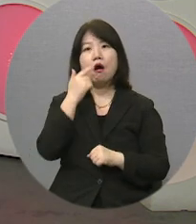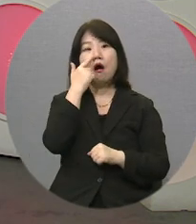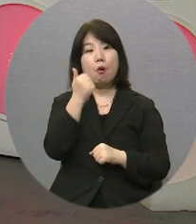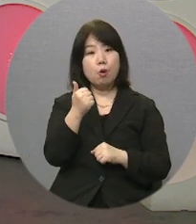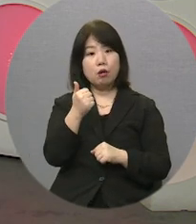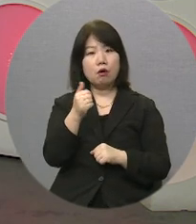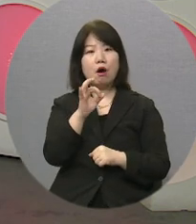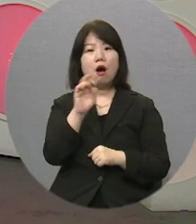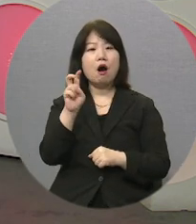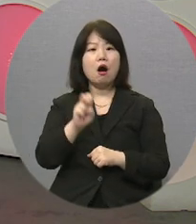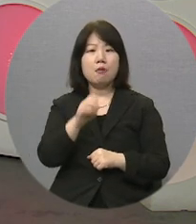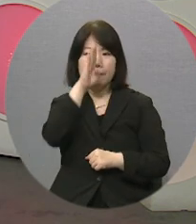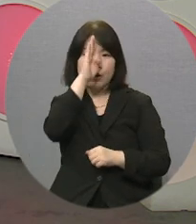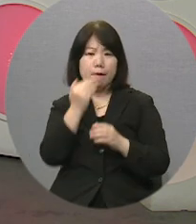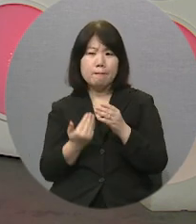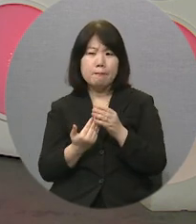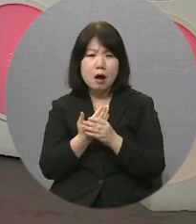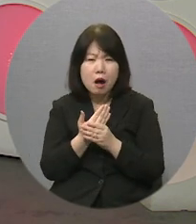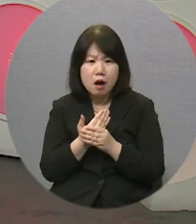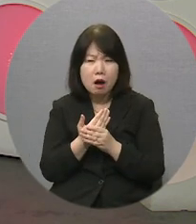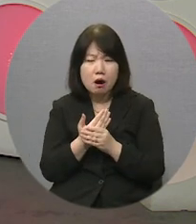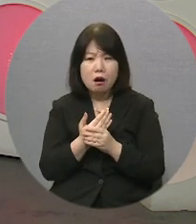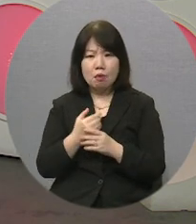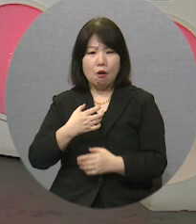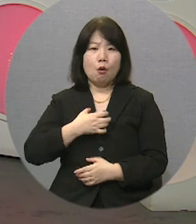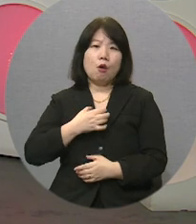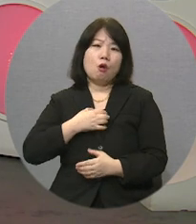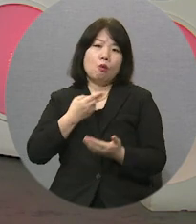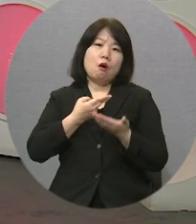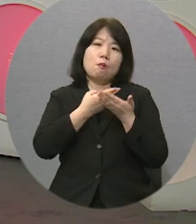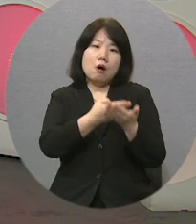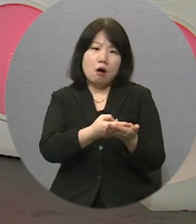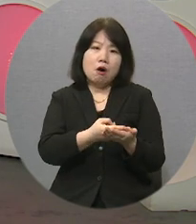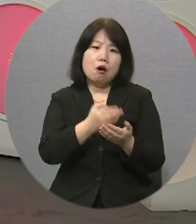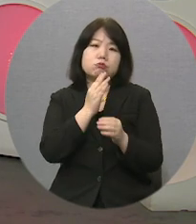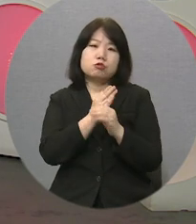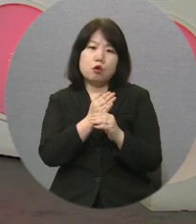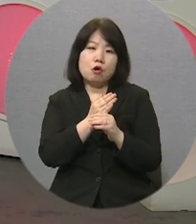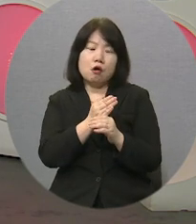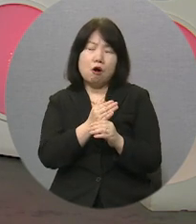아버지가 암에 걸리셔서 위독하다는 연락이었습니다.